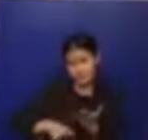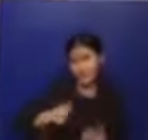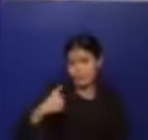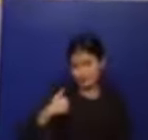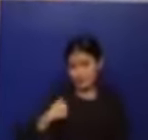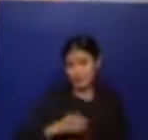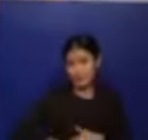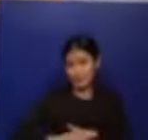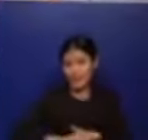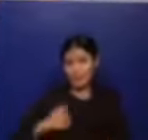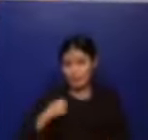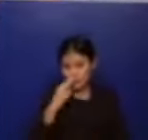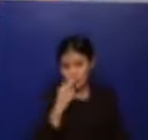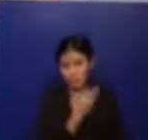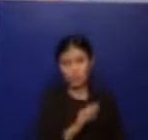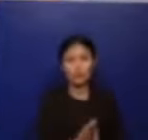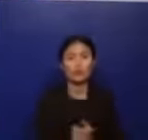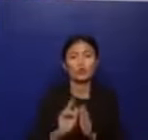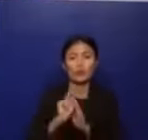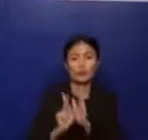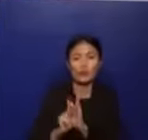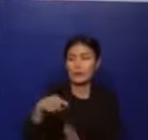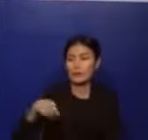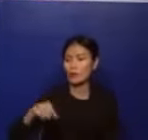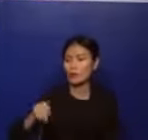ะคือข้อหาผิดกฎหมายปปช.